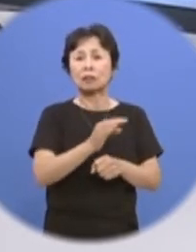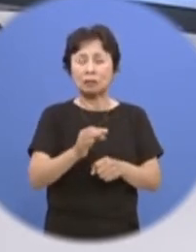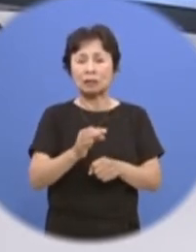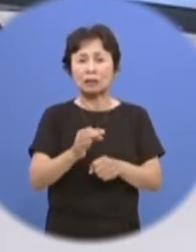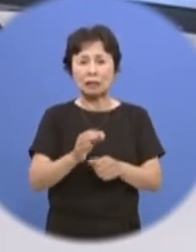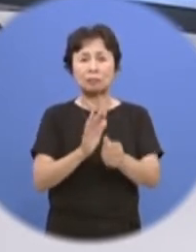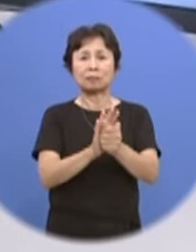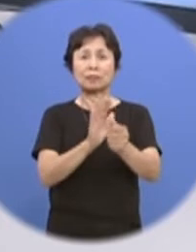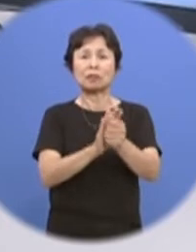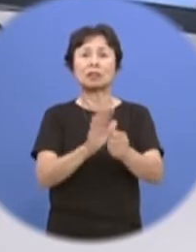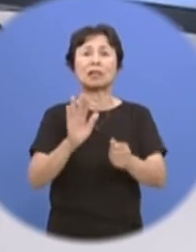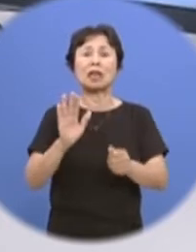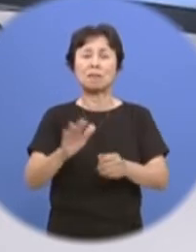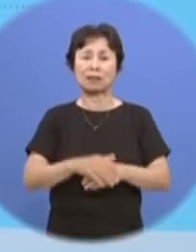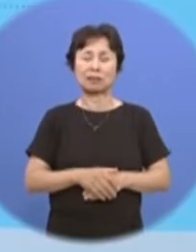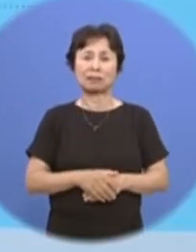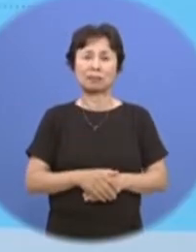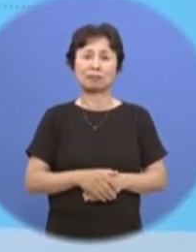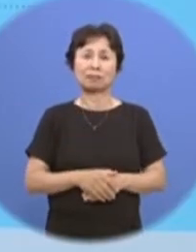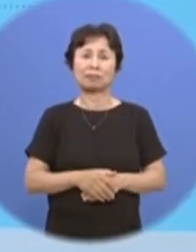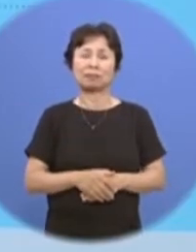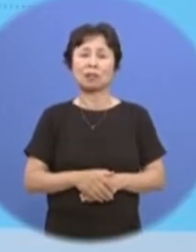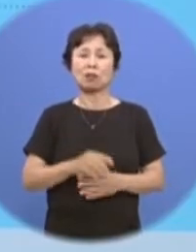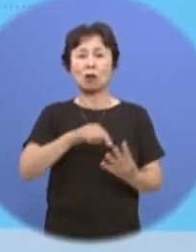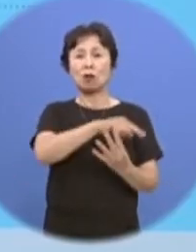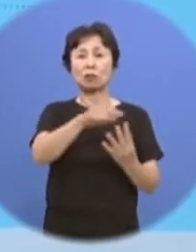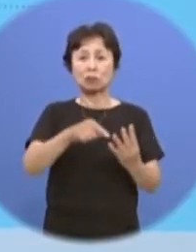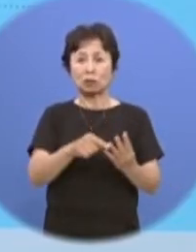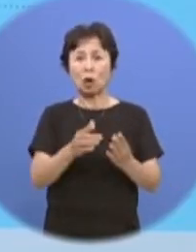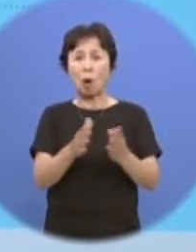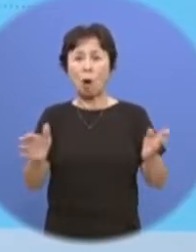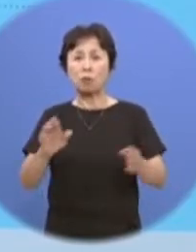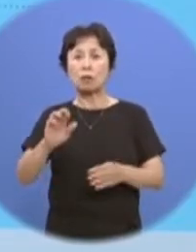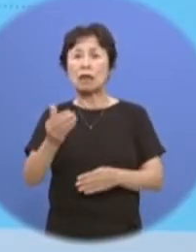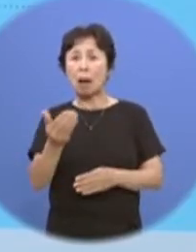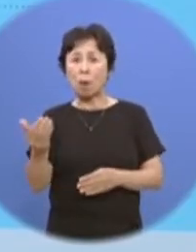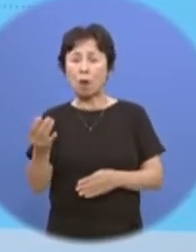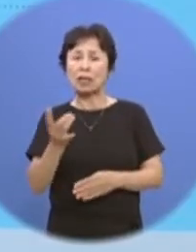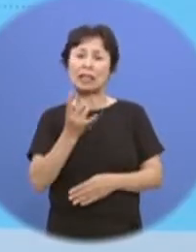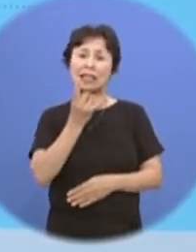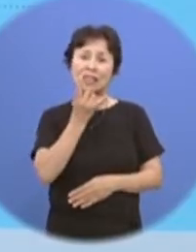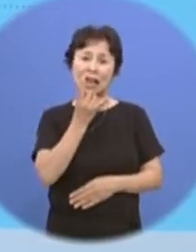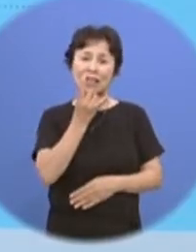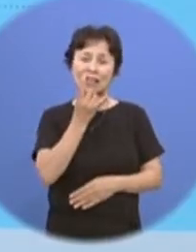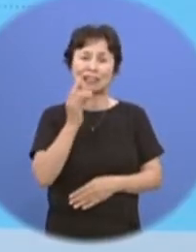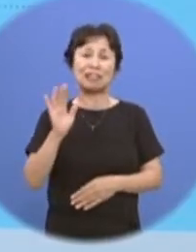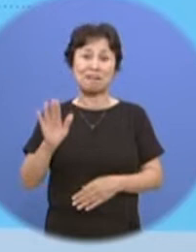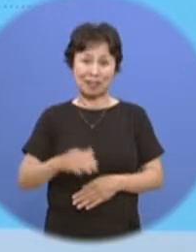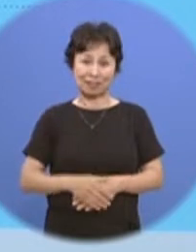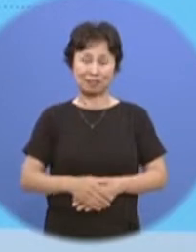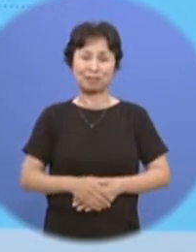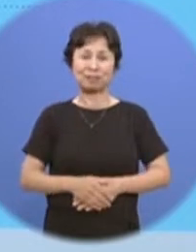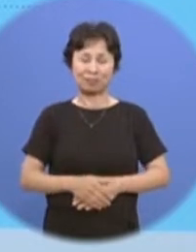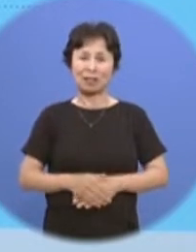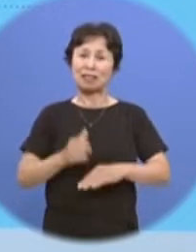ボの取り組みに期待が高まります。最後に今後の展開を和坂所長にお聞きしました。